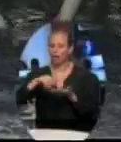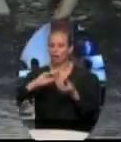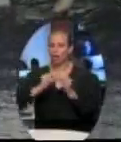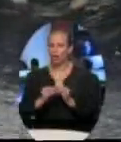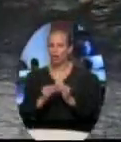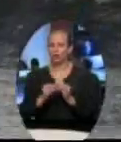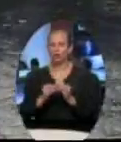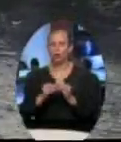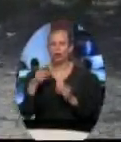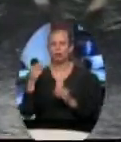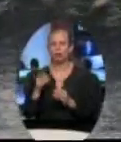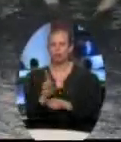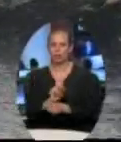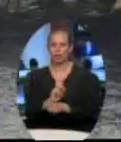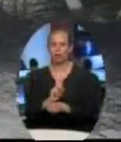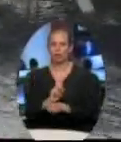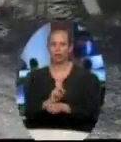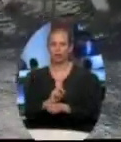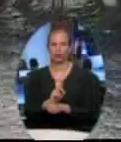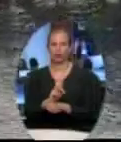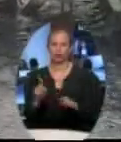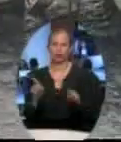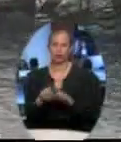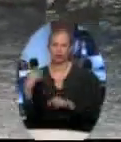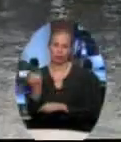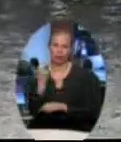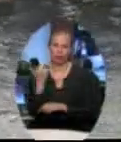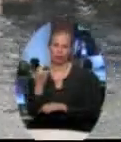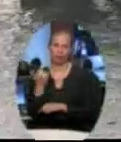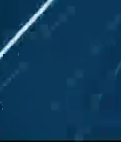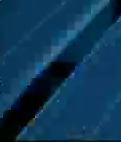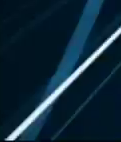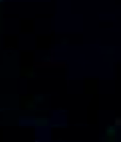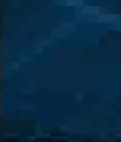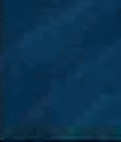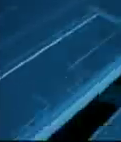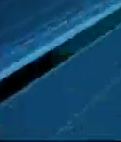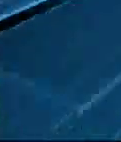לאלתר, עלויות שנפלו כמעט כמו תמיד על כתפיו של הציבור.